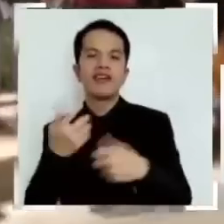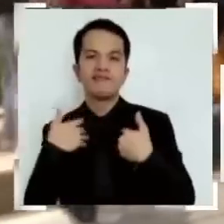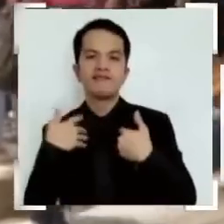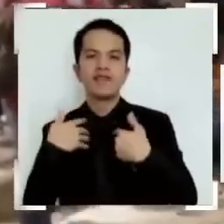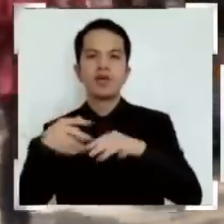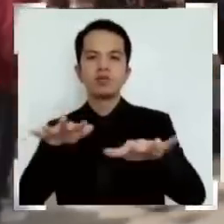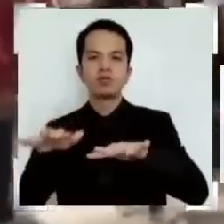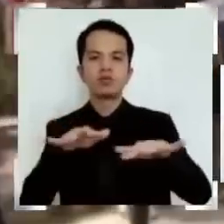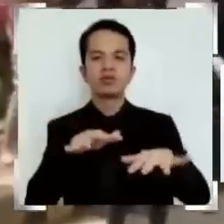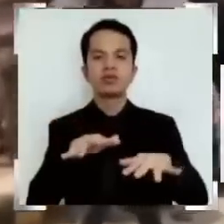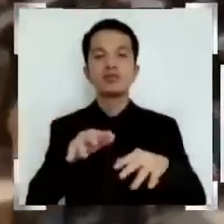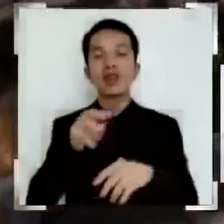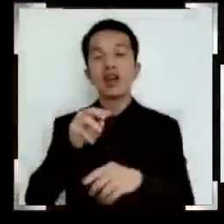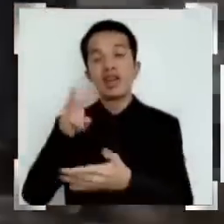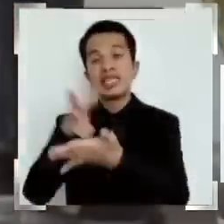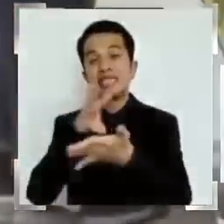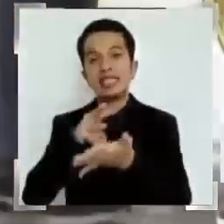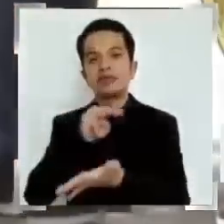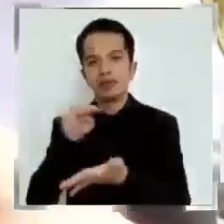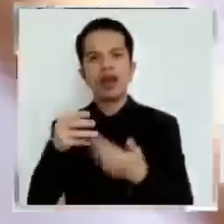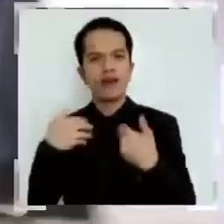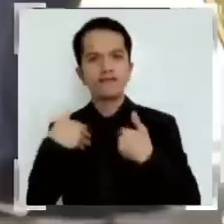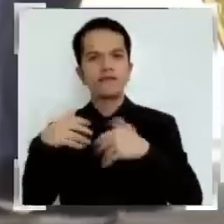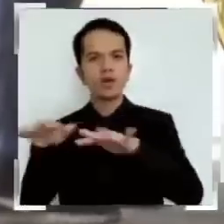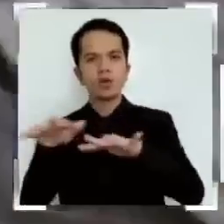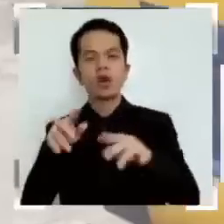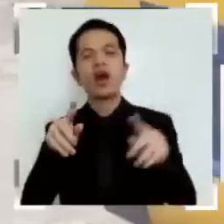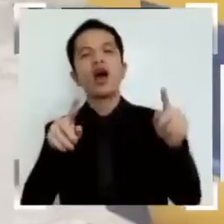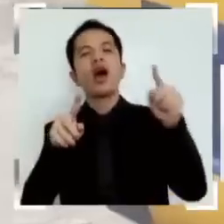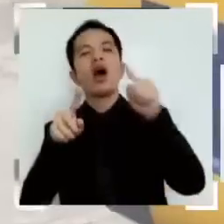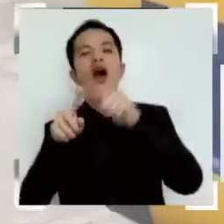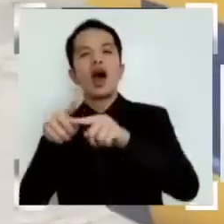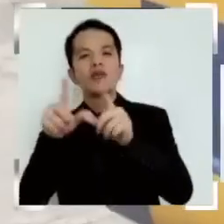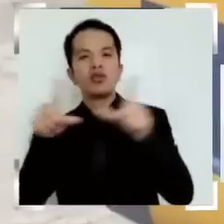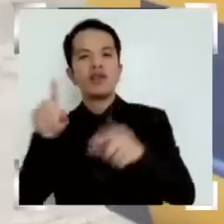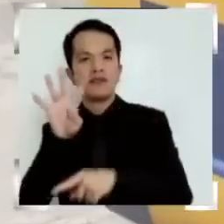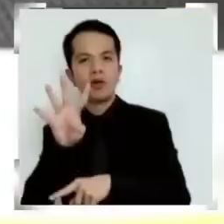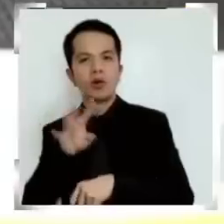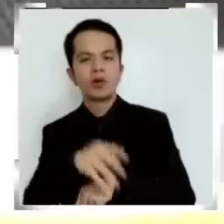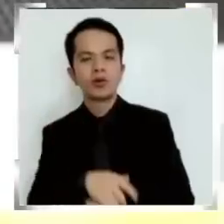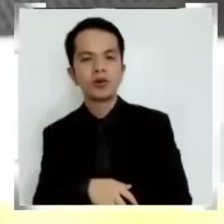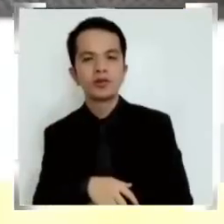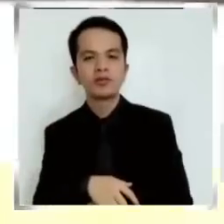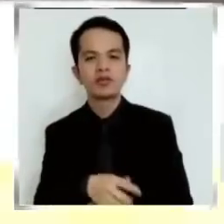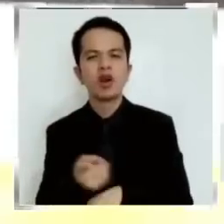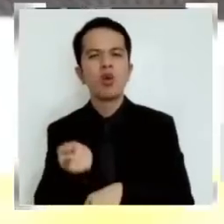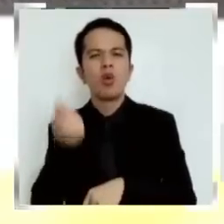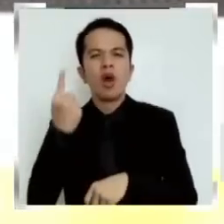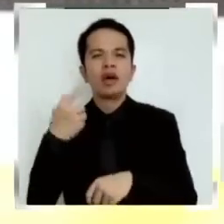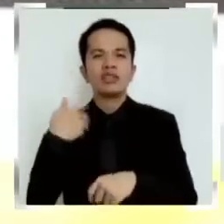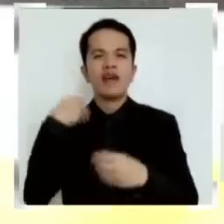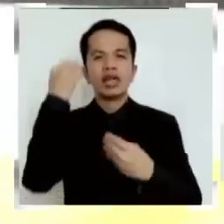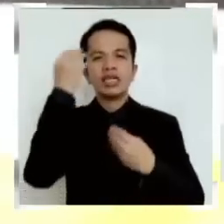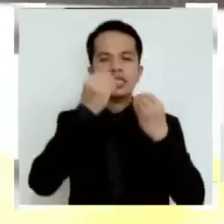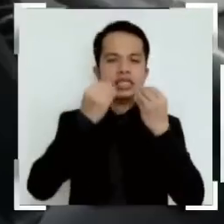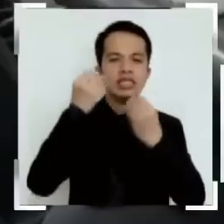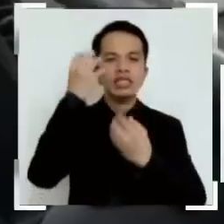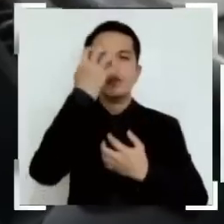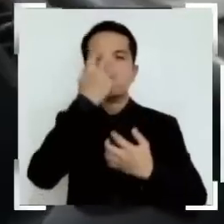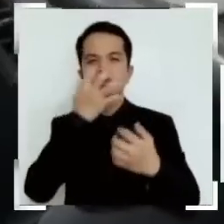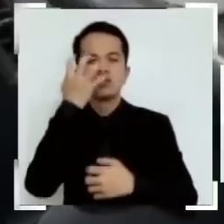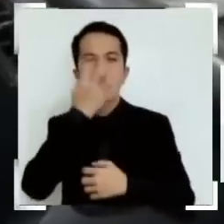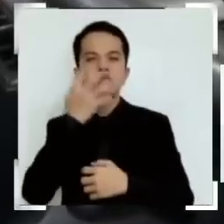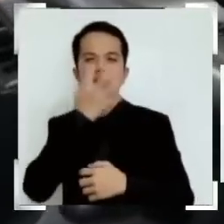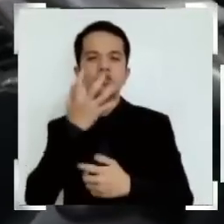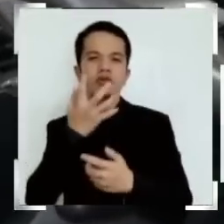Metro Manila kung saan hanggang intensity 4 ang naitala. May sumama ang pakiramdam habang lumilikas. Office